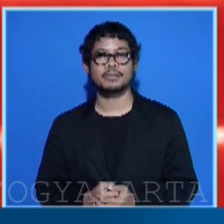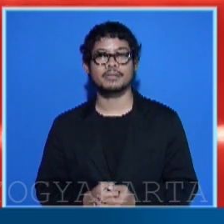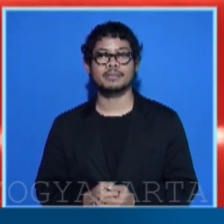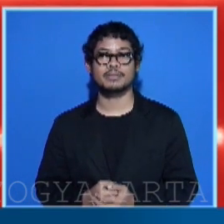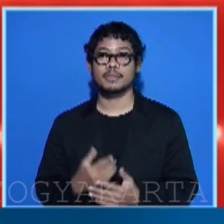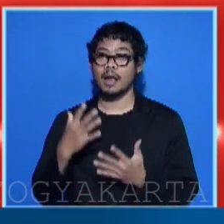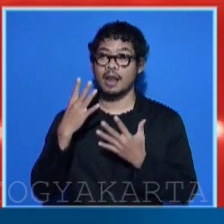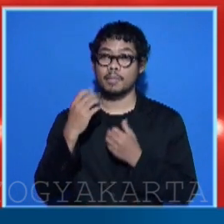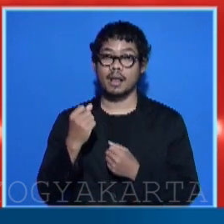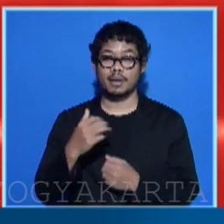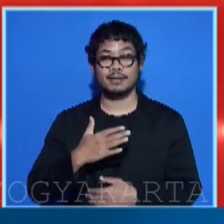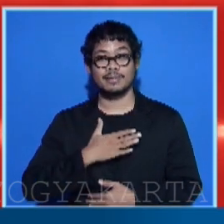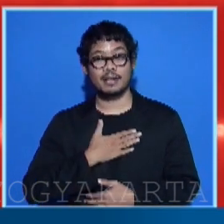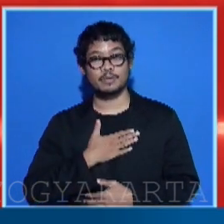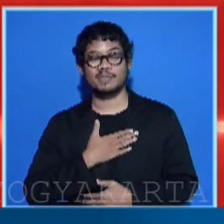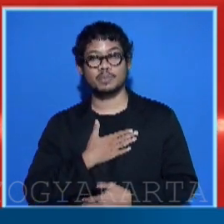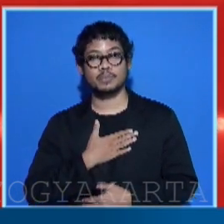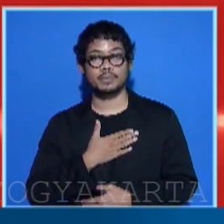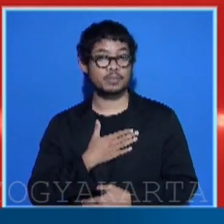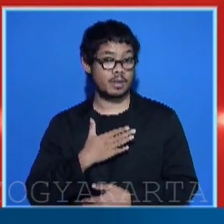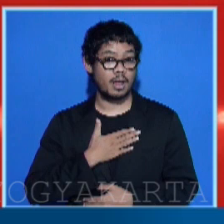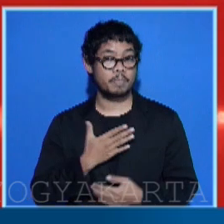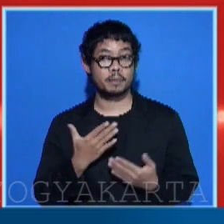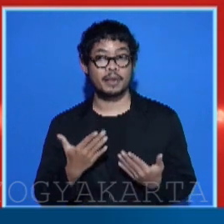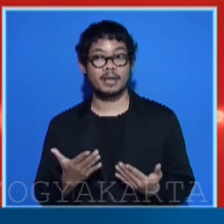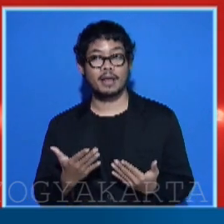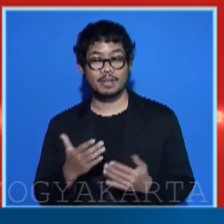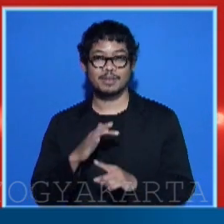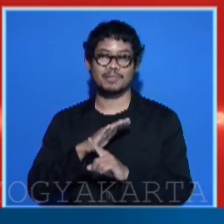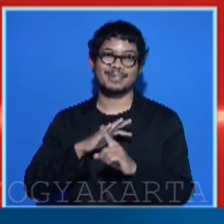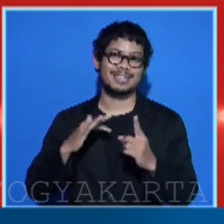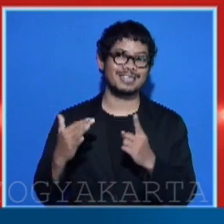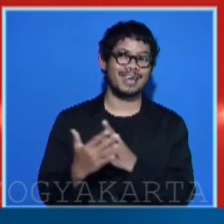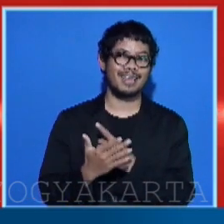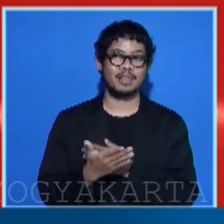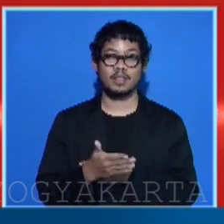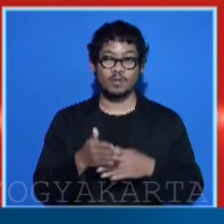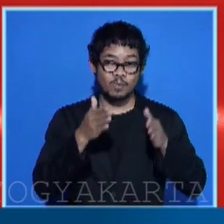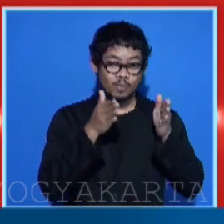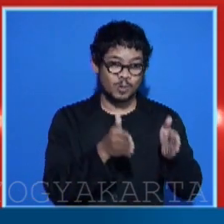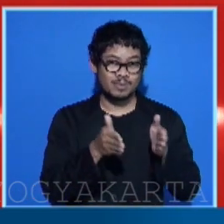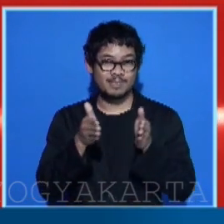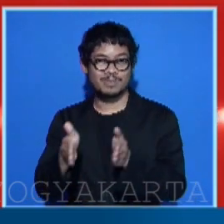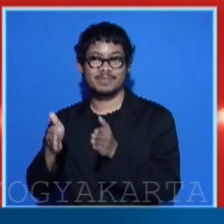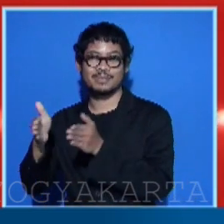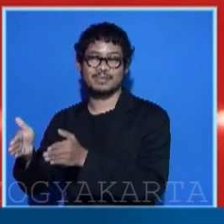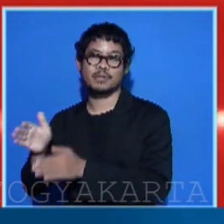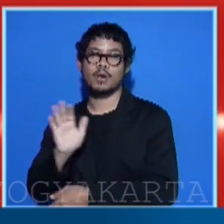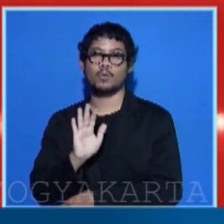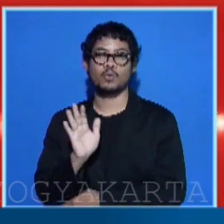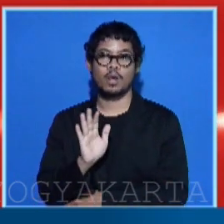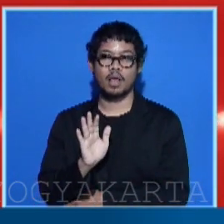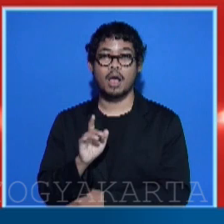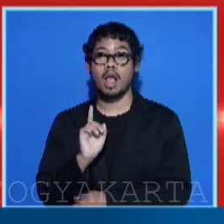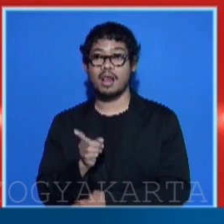Harapan saya adalah agar rakyat tidak terkotak-kotak hanya karena berbeda